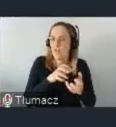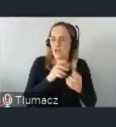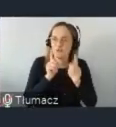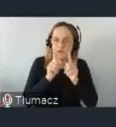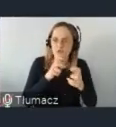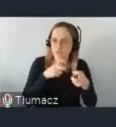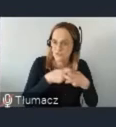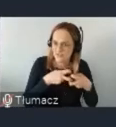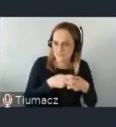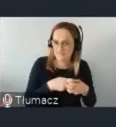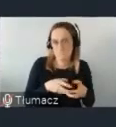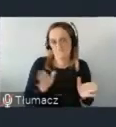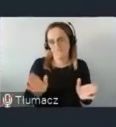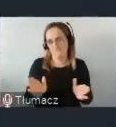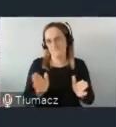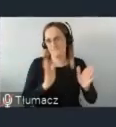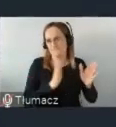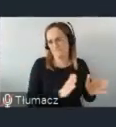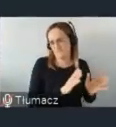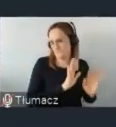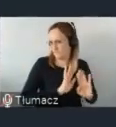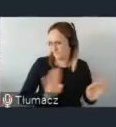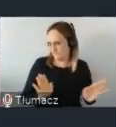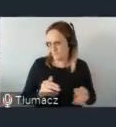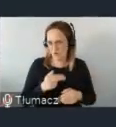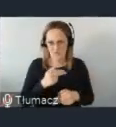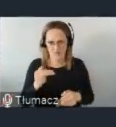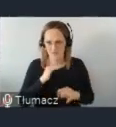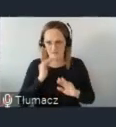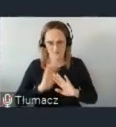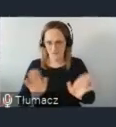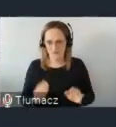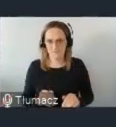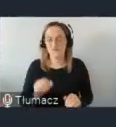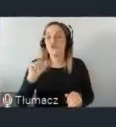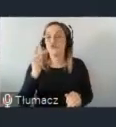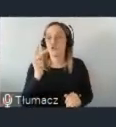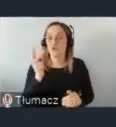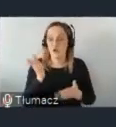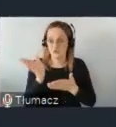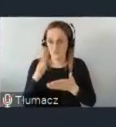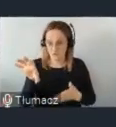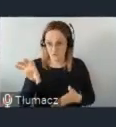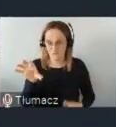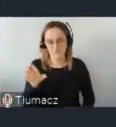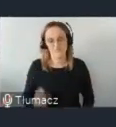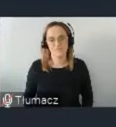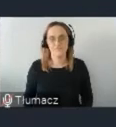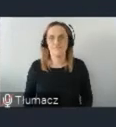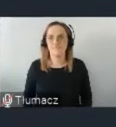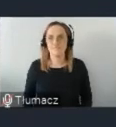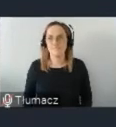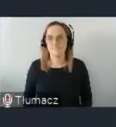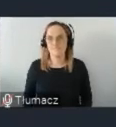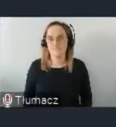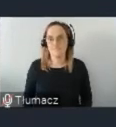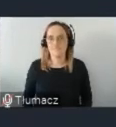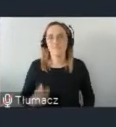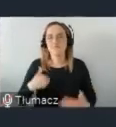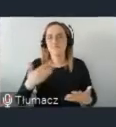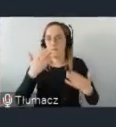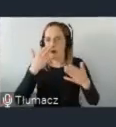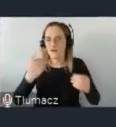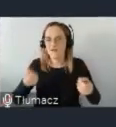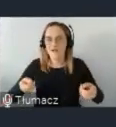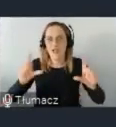O sprzęcie chyba tyle, bo nie chcę przynudzać. Przechodzimy teraz do części trzeciej. Tutaj slajd. Chcę pokazać